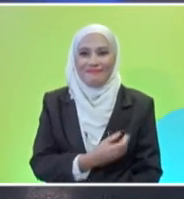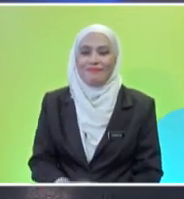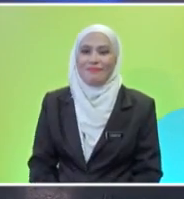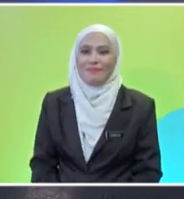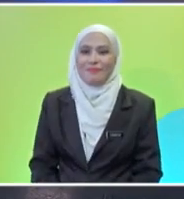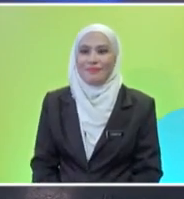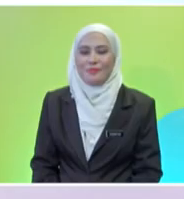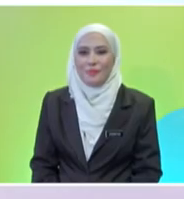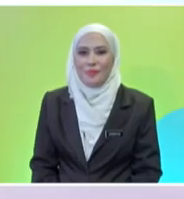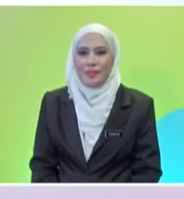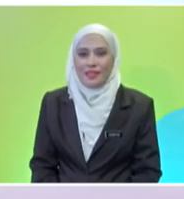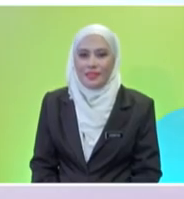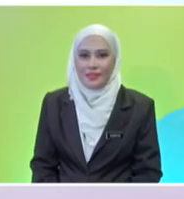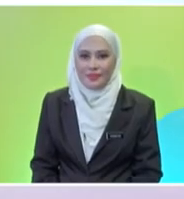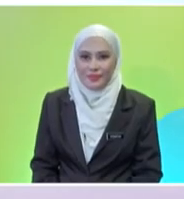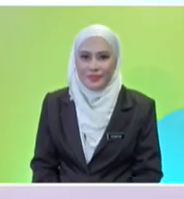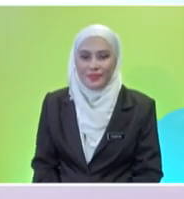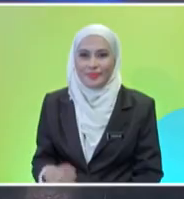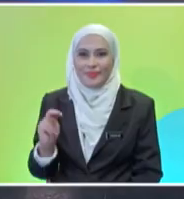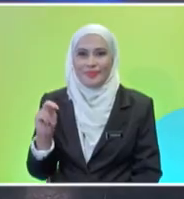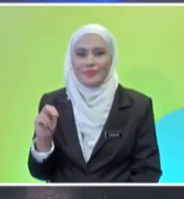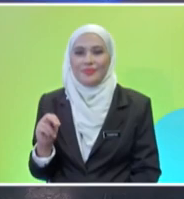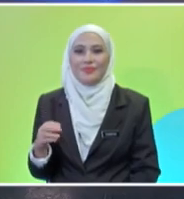nanti saya balas pada akhir